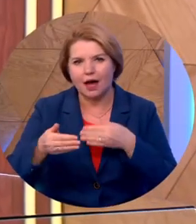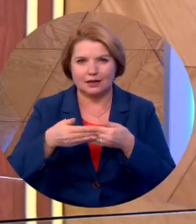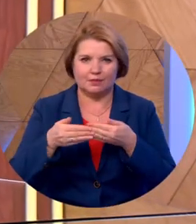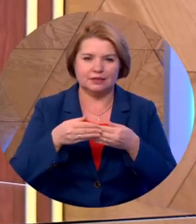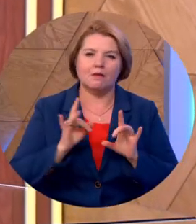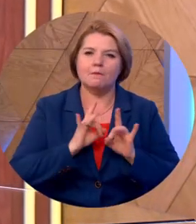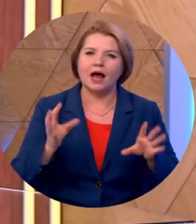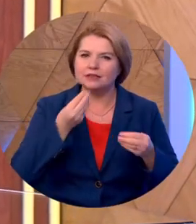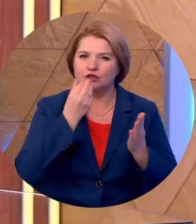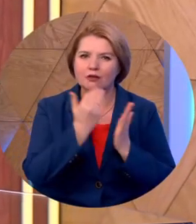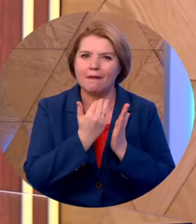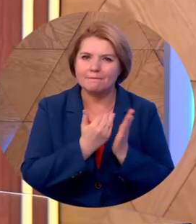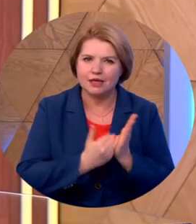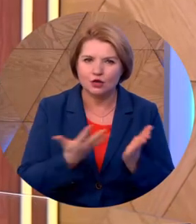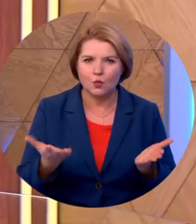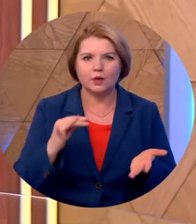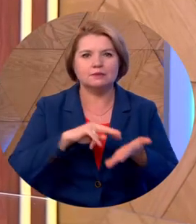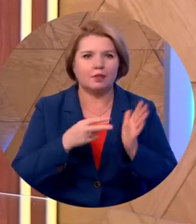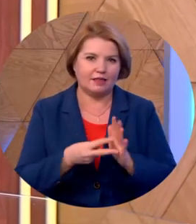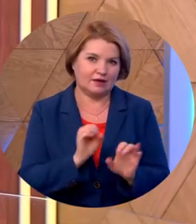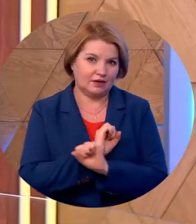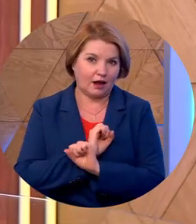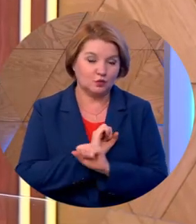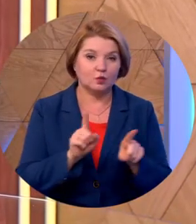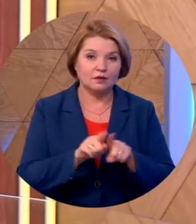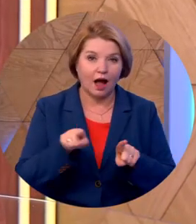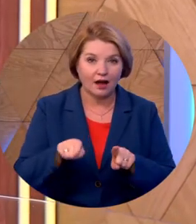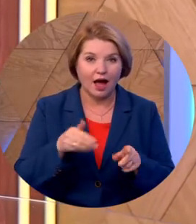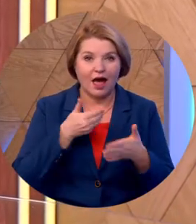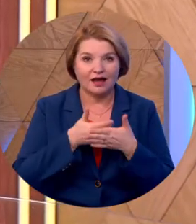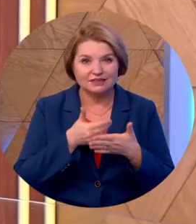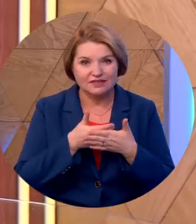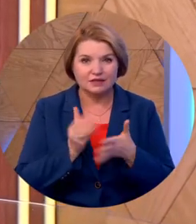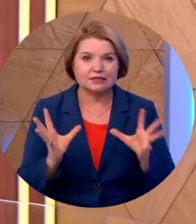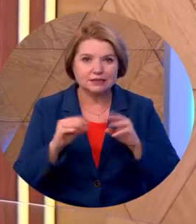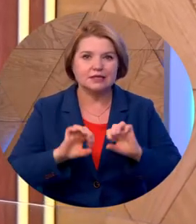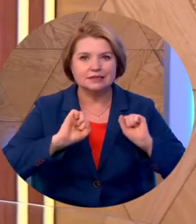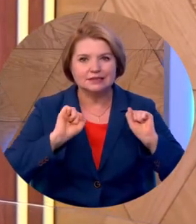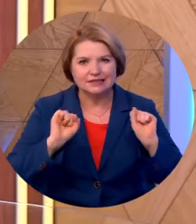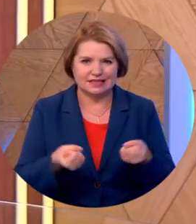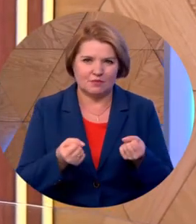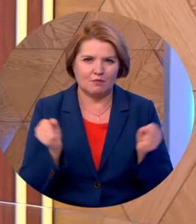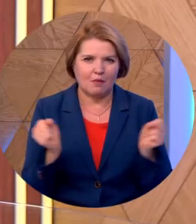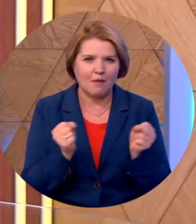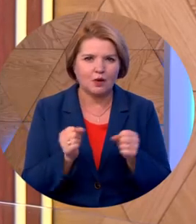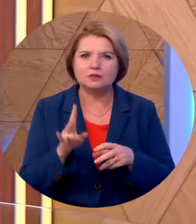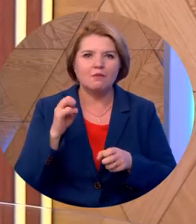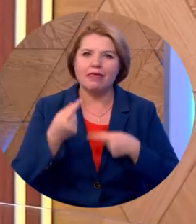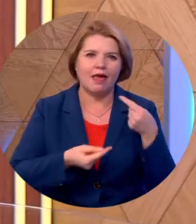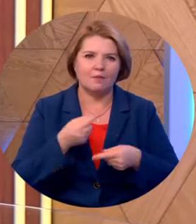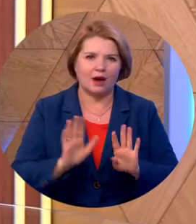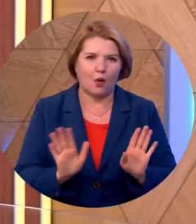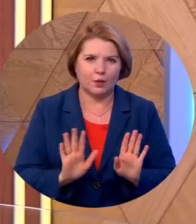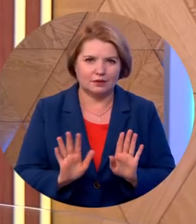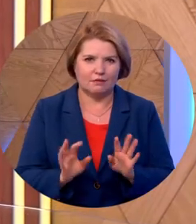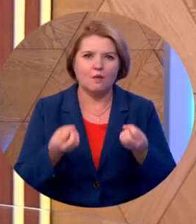меню спланировать В конце концов каникулы подобная активность в сочетании с зимними морозами не проходит Без следа для нашей внешности